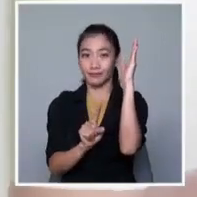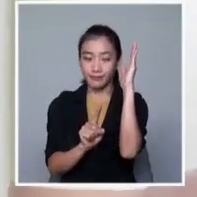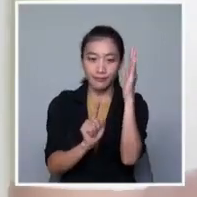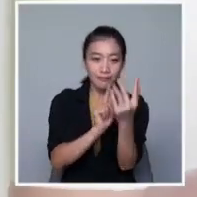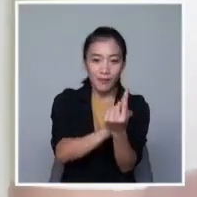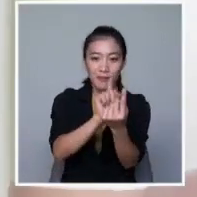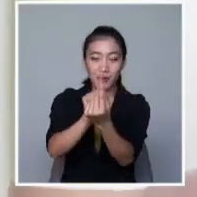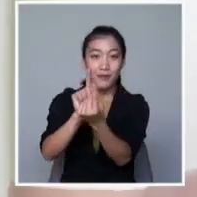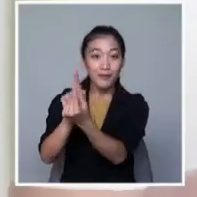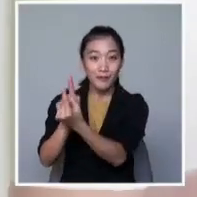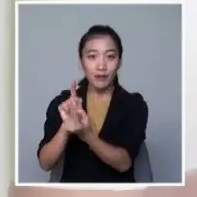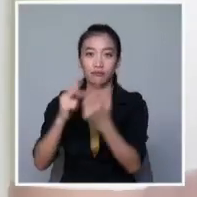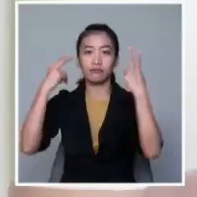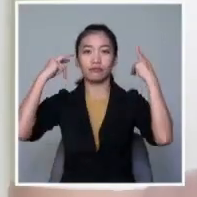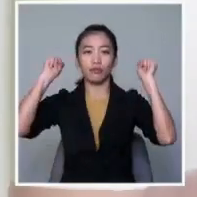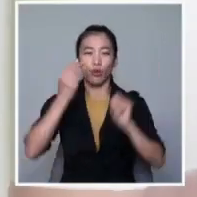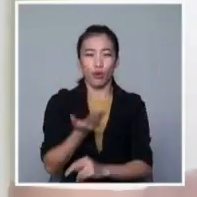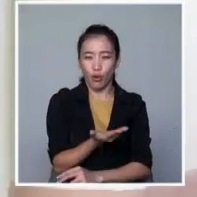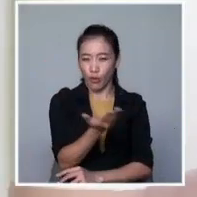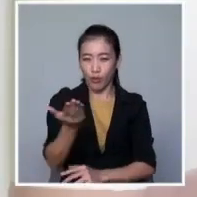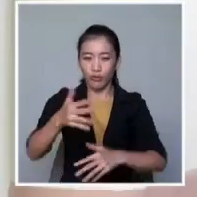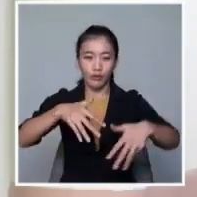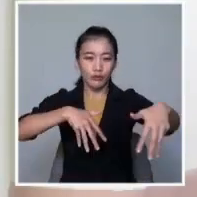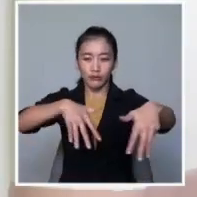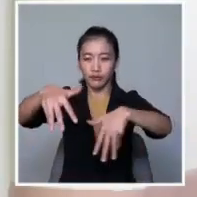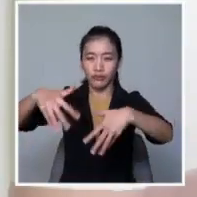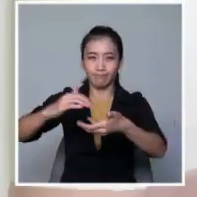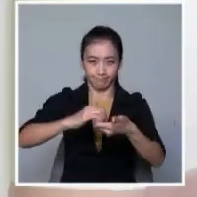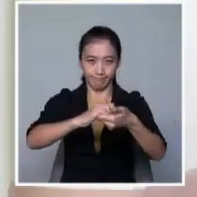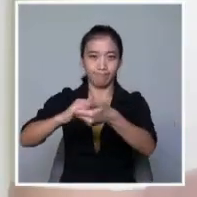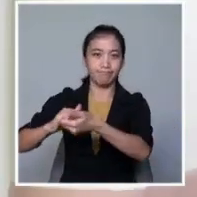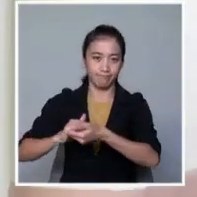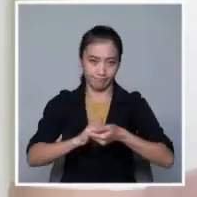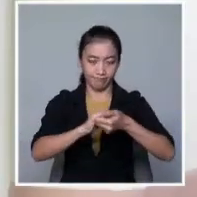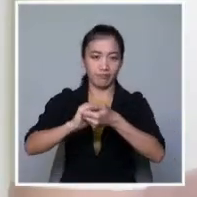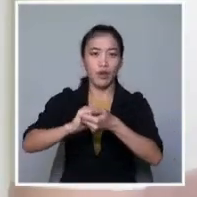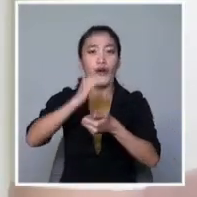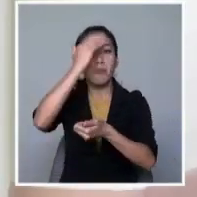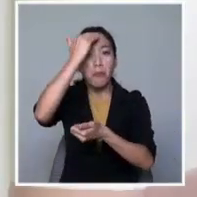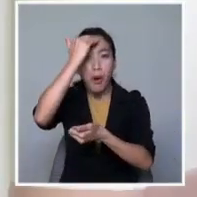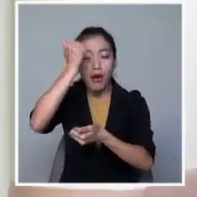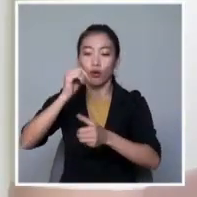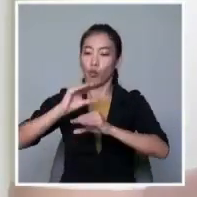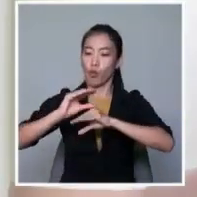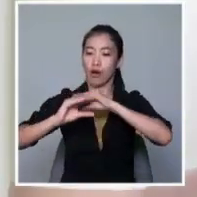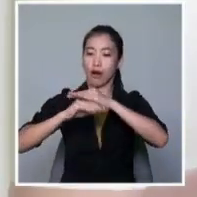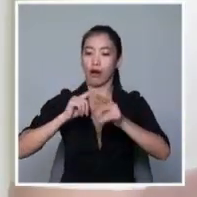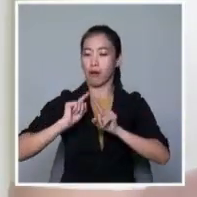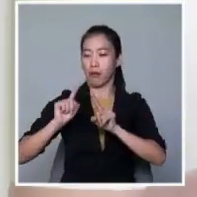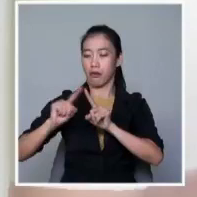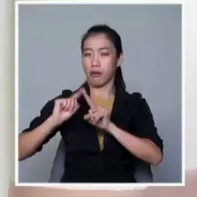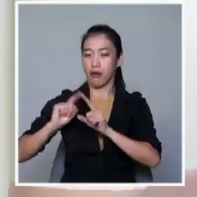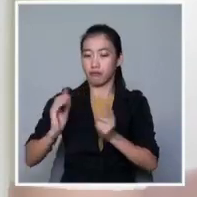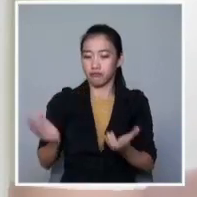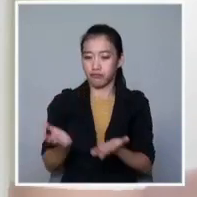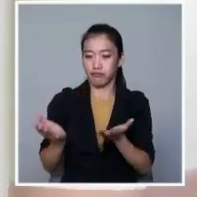ายกรัฐมนตรีขอความร่วมมือประชาชนในพื้นที่ร่วมมือกับหน่วยงานราชการเพื่อที่จะขับเคลื่อนโครงการต่างๆในการลดปัญห